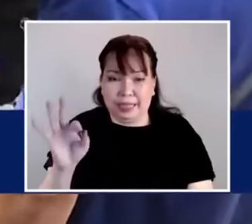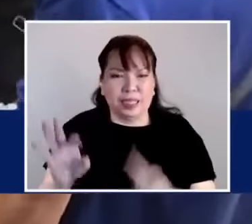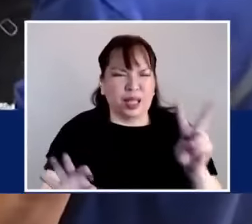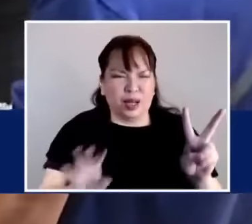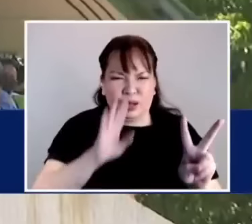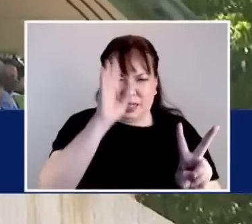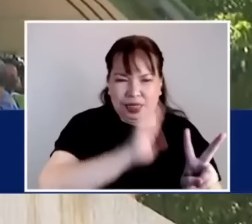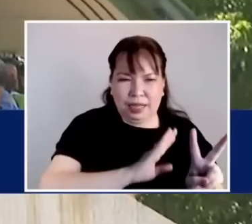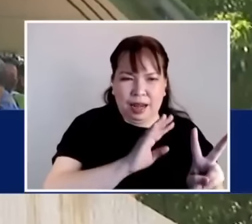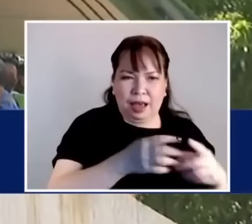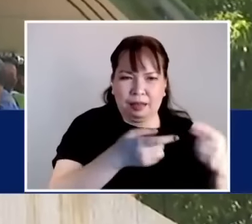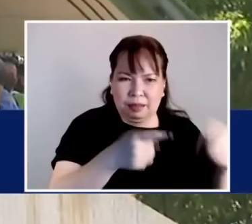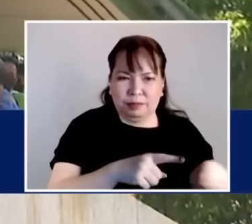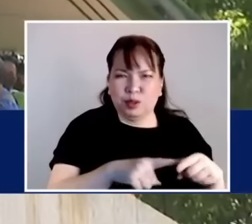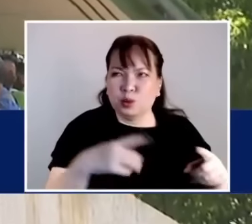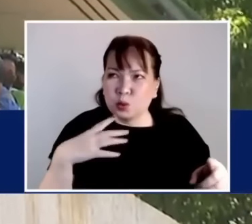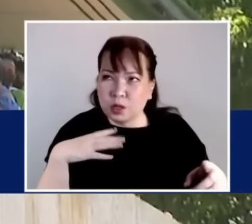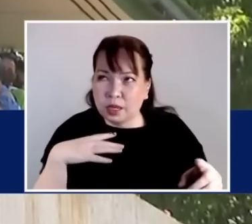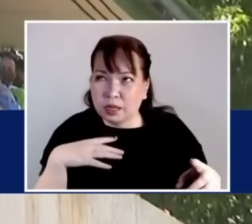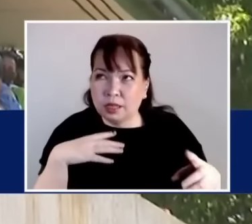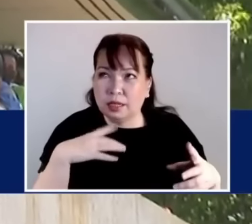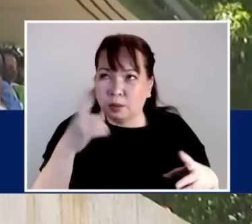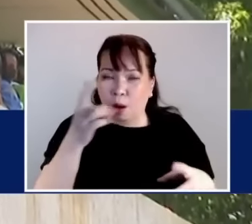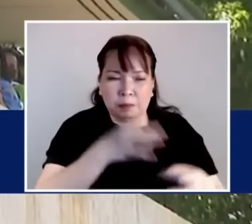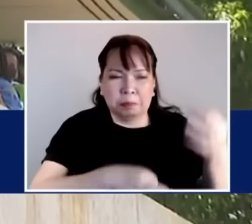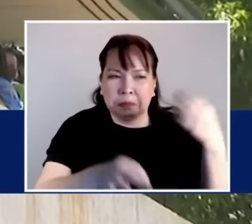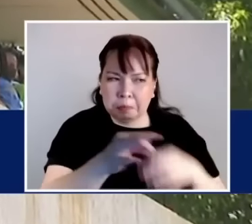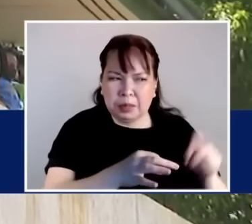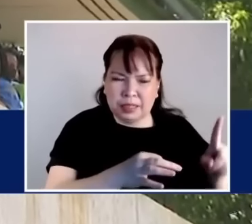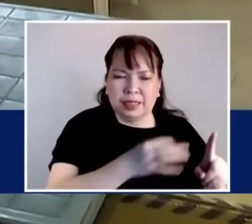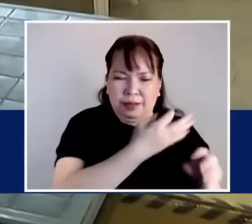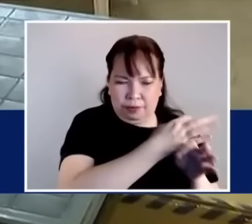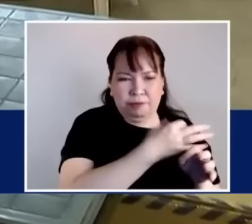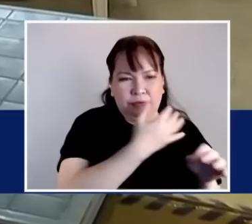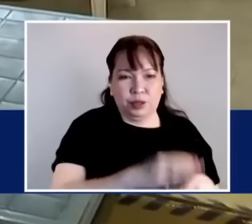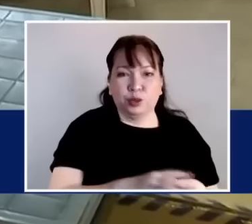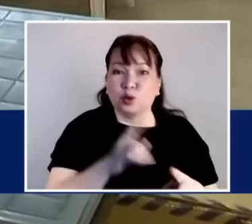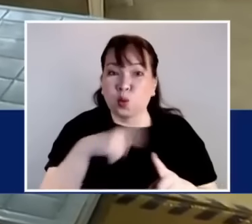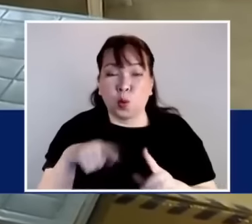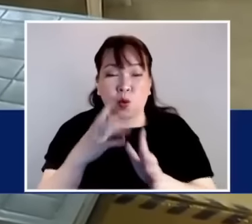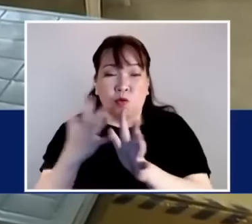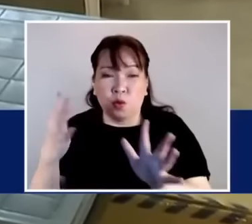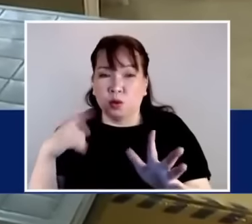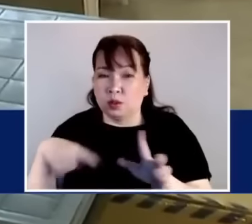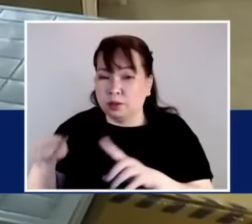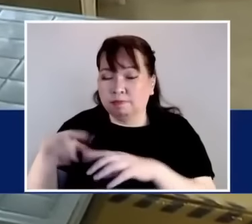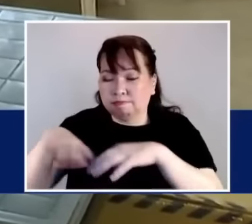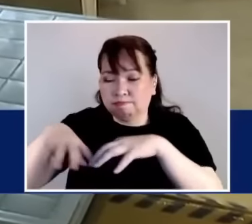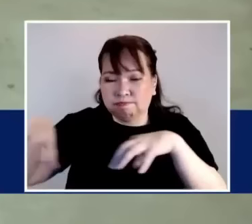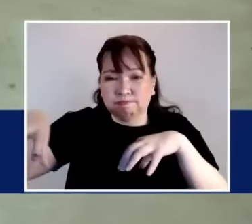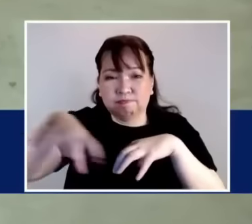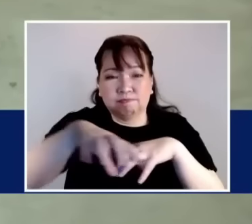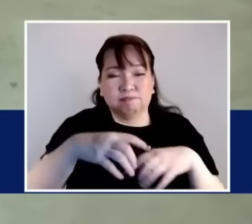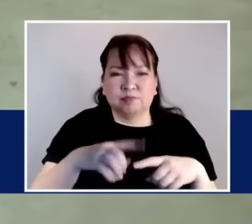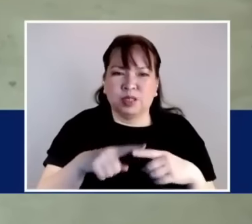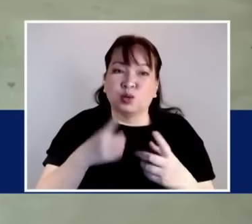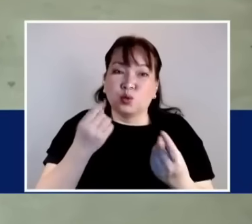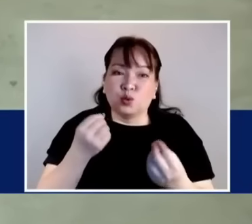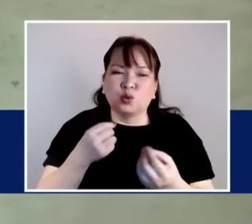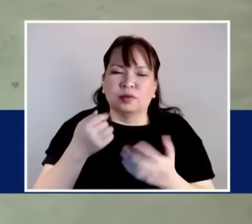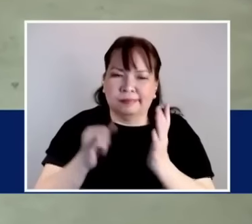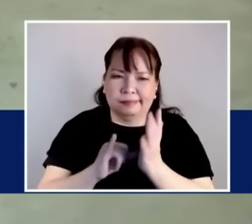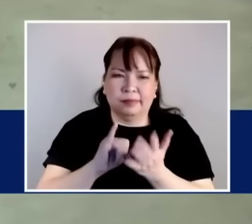ang isa hinihintay na lamang ang replacement nito. Kaya ang mga botante sa apektadong presinto nag-manual voting